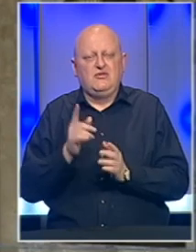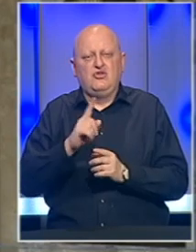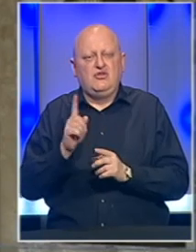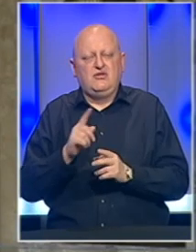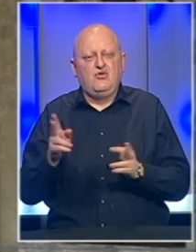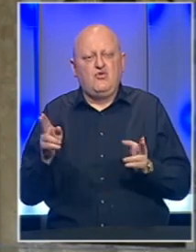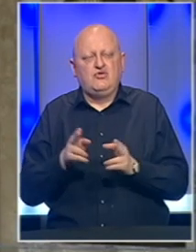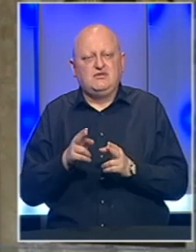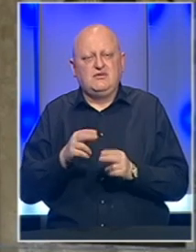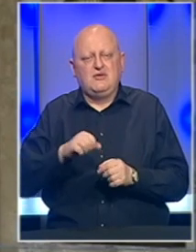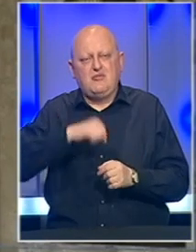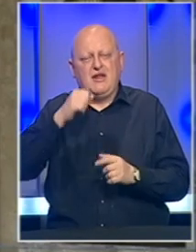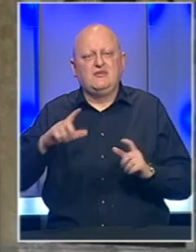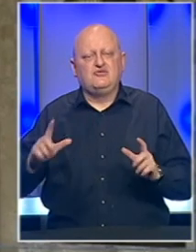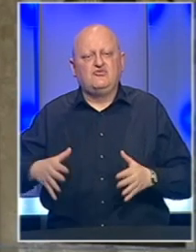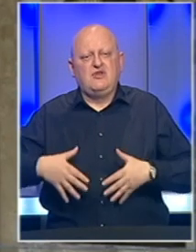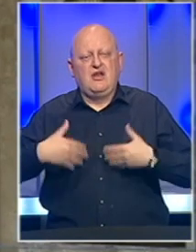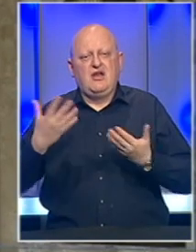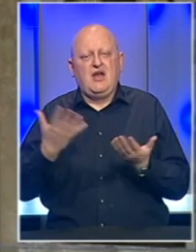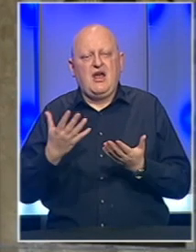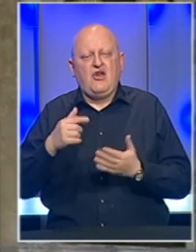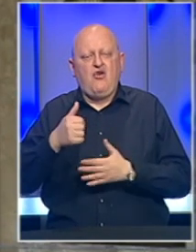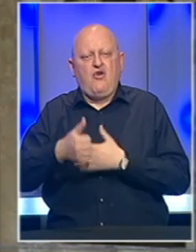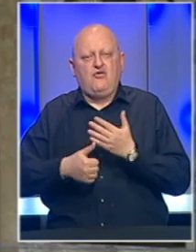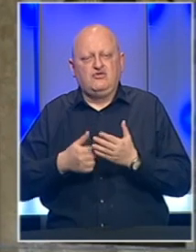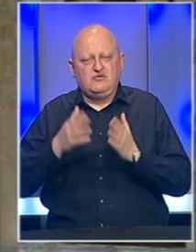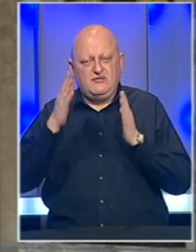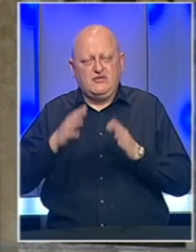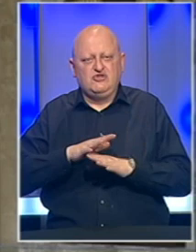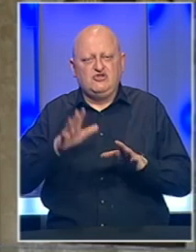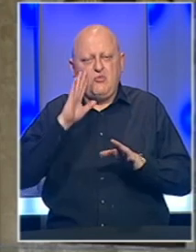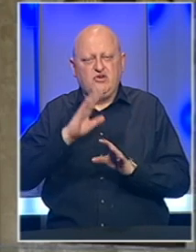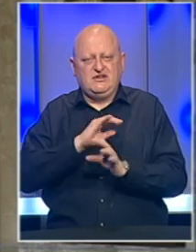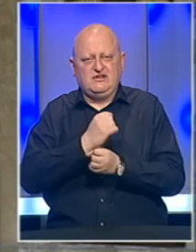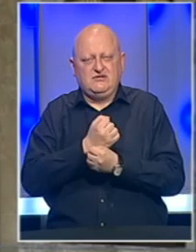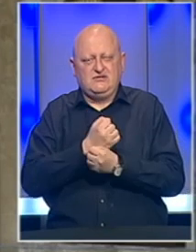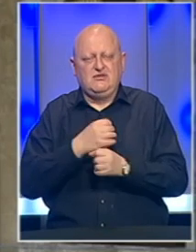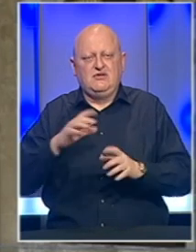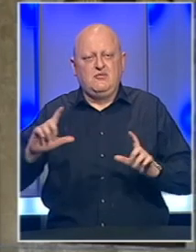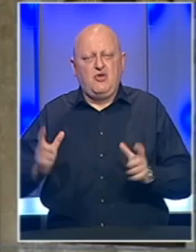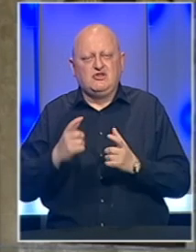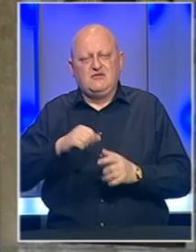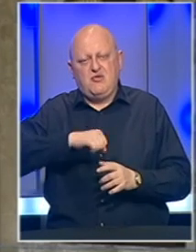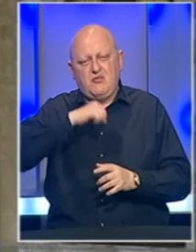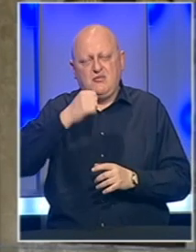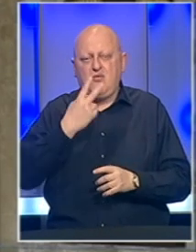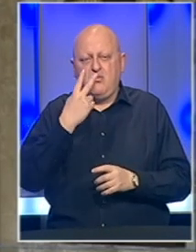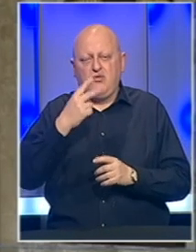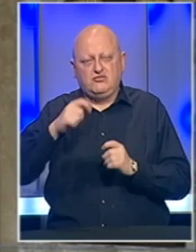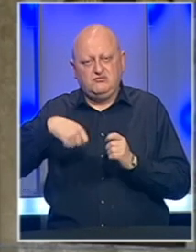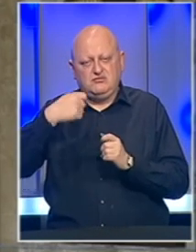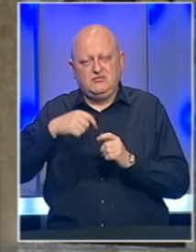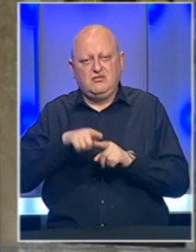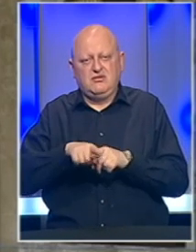nije uskratilo bajramsku radost. O tome kako ove godine vjernici širom Bosne i Hercegovine proslavljaju Bajram, pogledajmo u